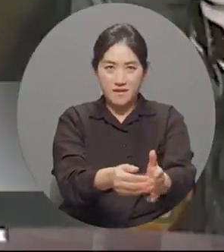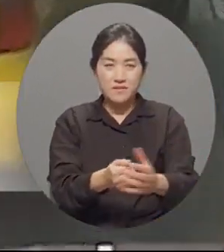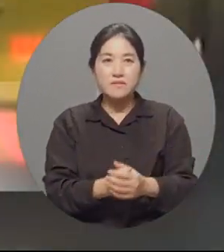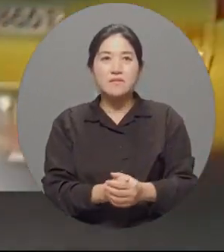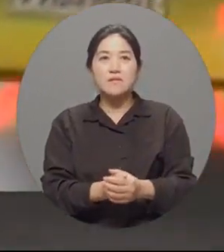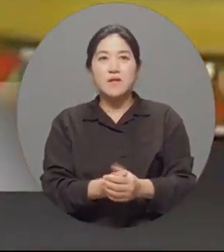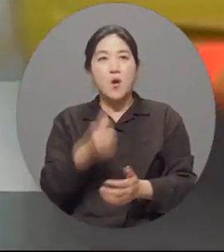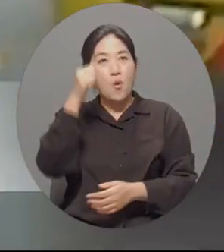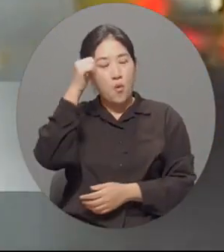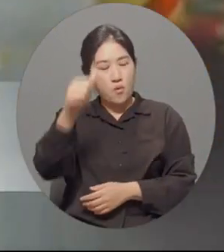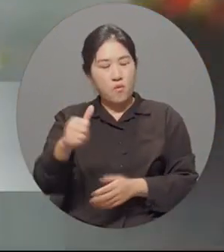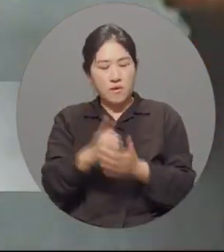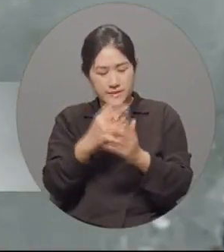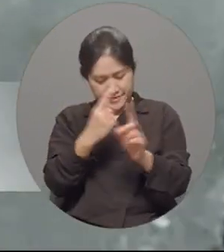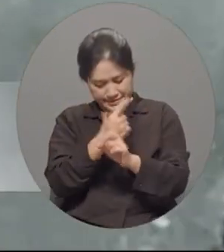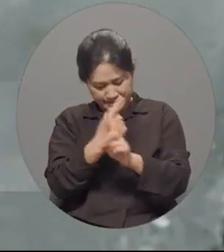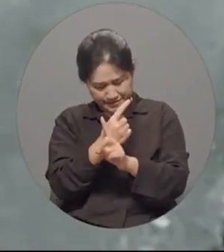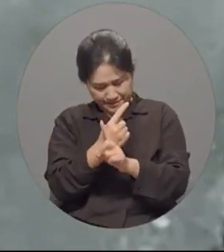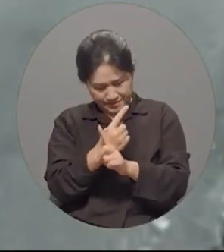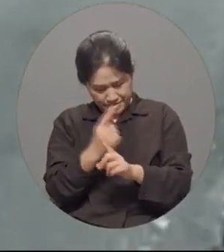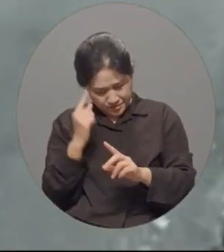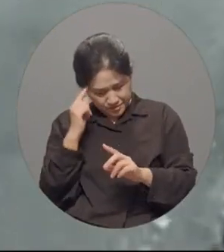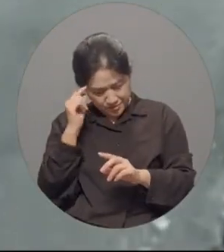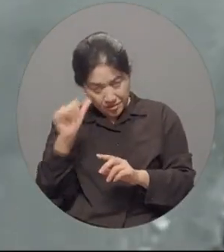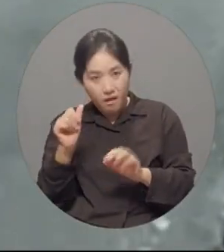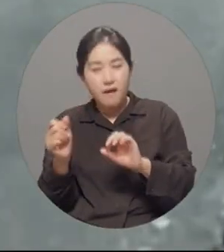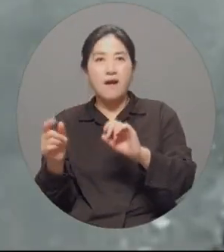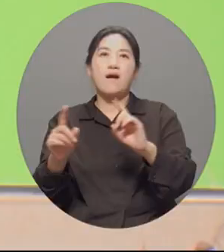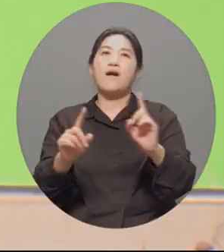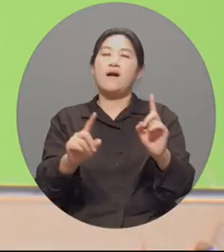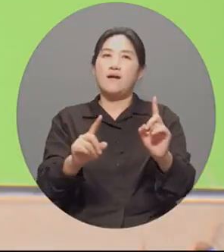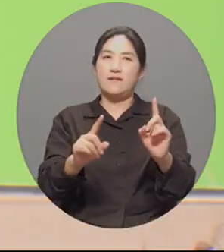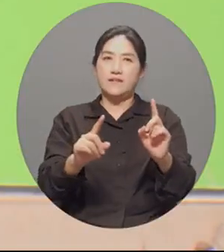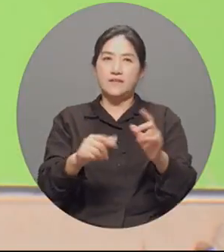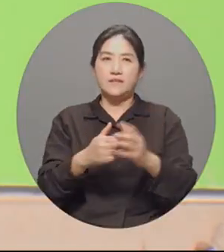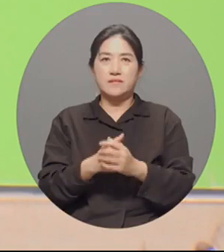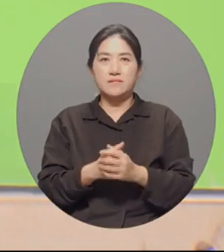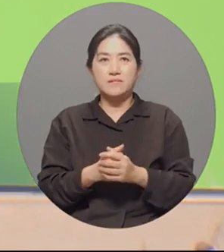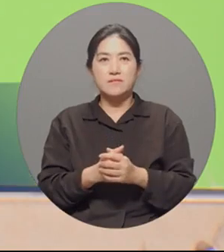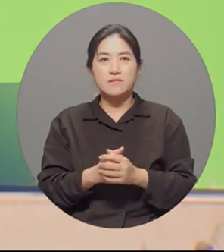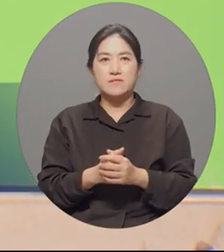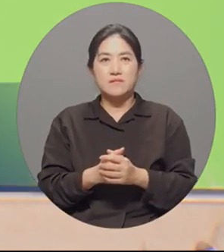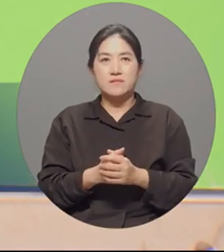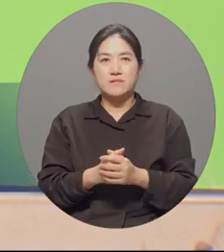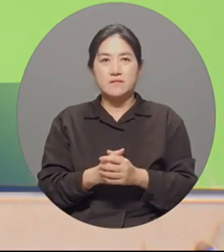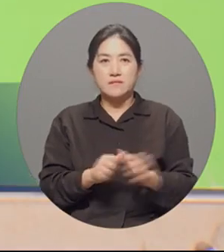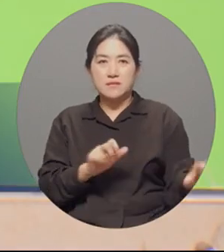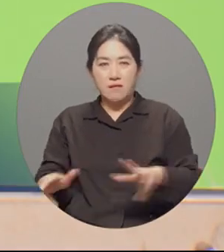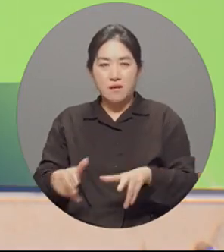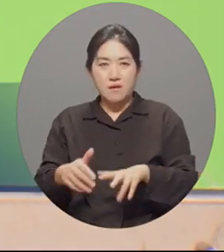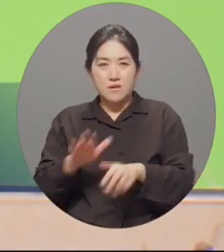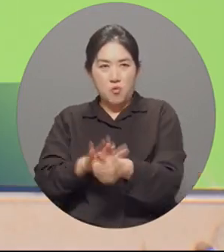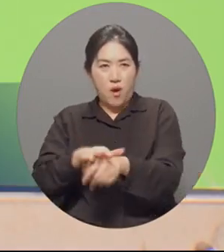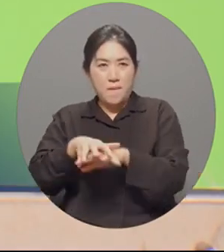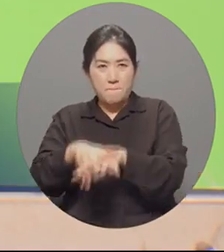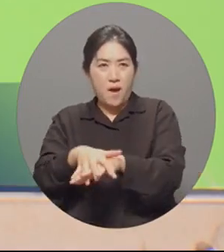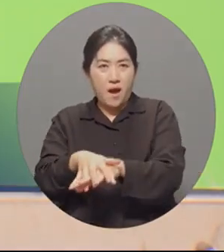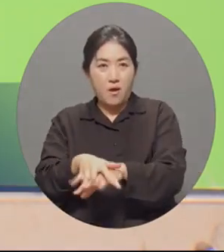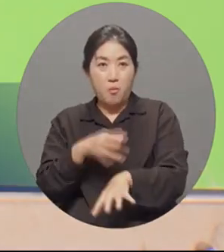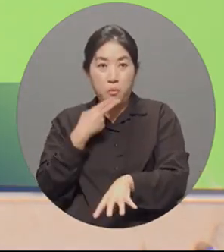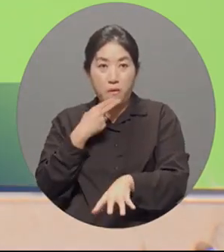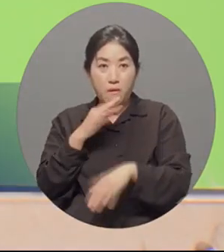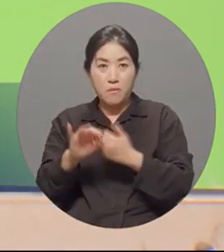그리고 5일간의 치료 끝에 남성은 의식을 되찾았습니다 어 즉각적인 처치가 진행되지